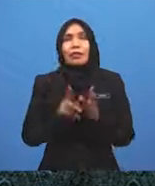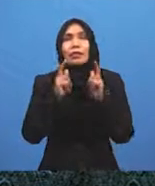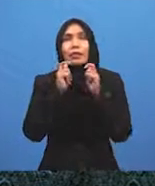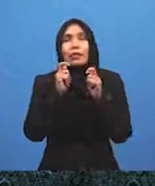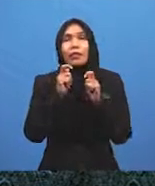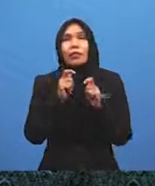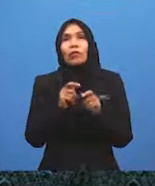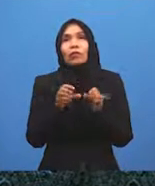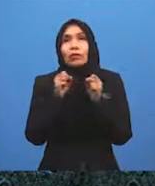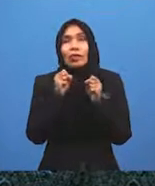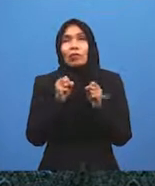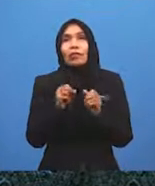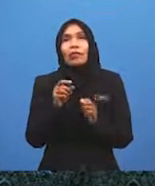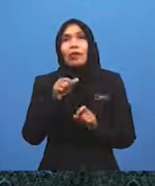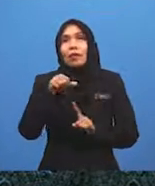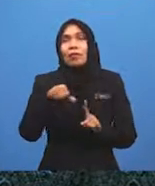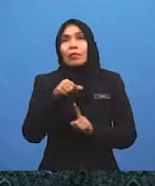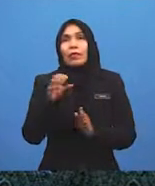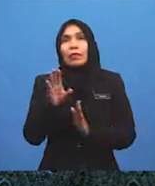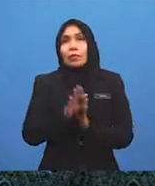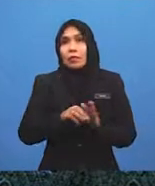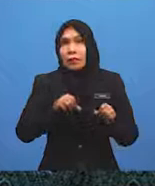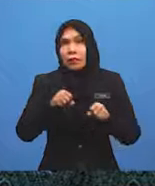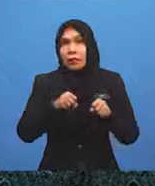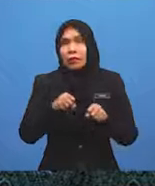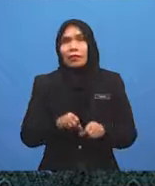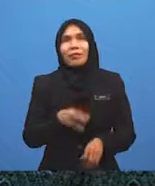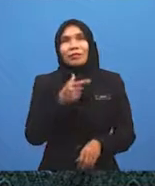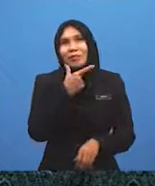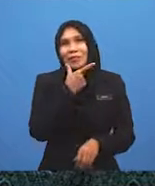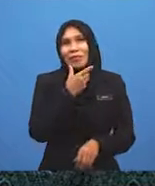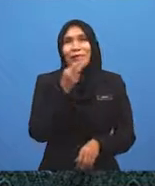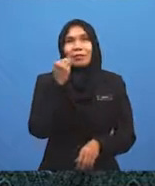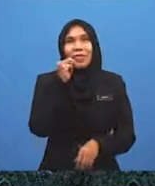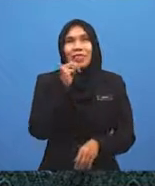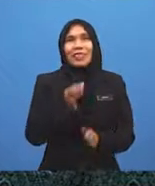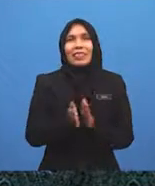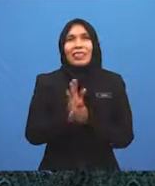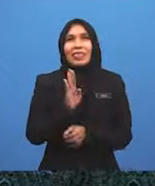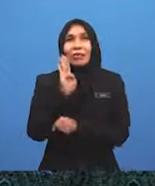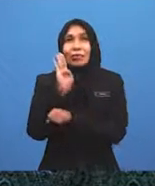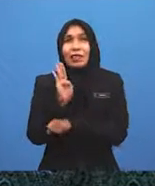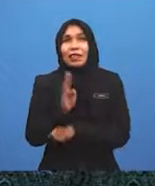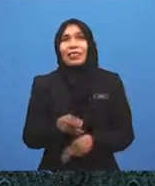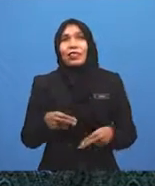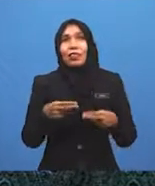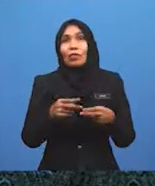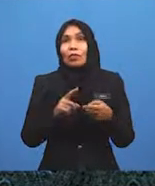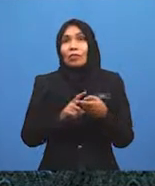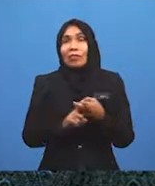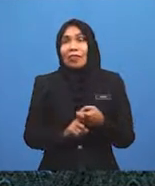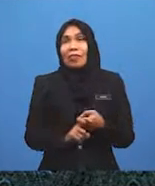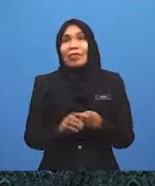bertegur sapa apabila bersua. Senyuman manis jadi budaya, hubungan